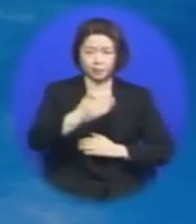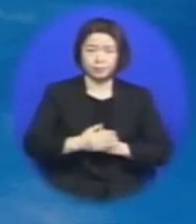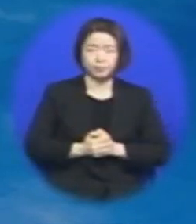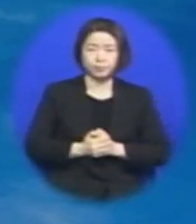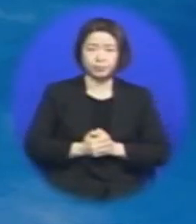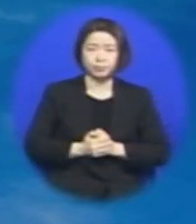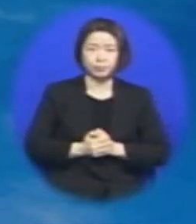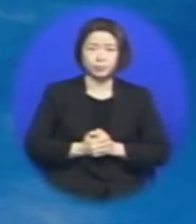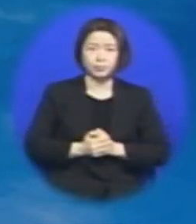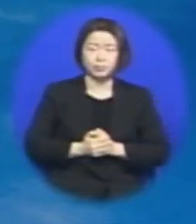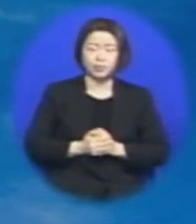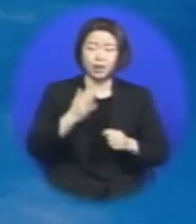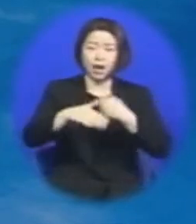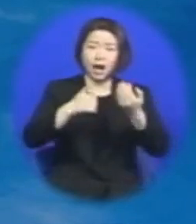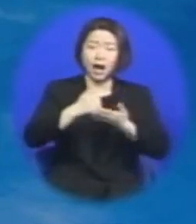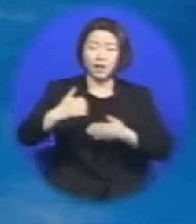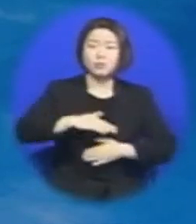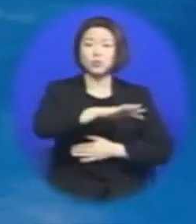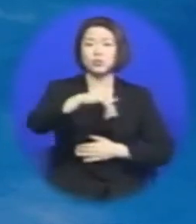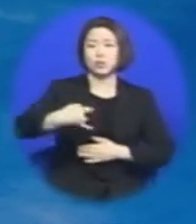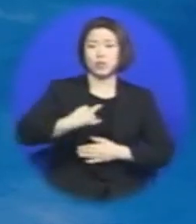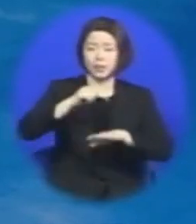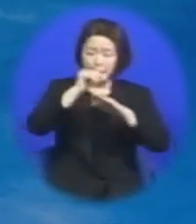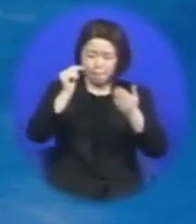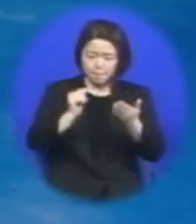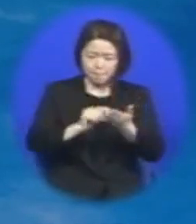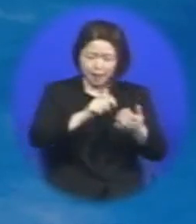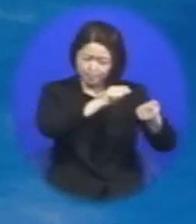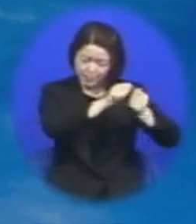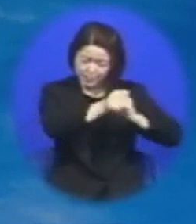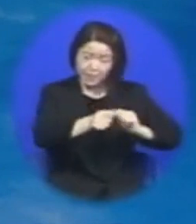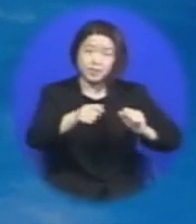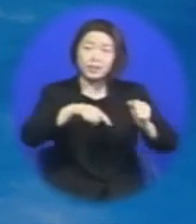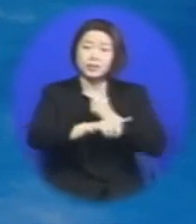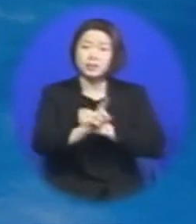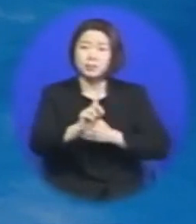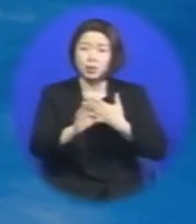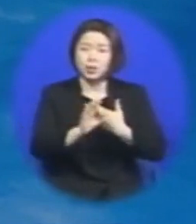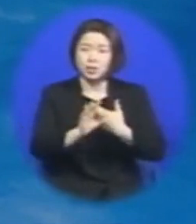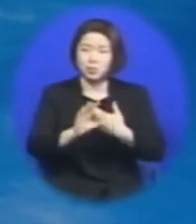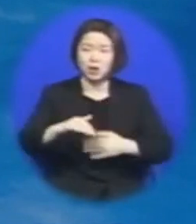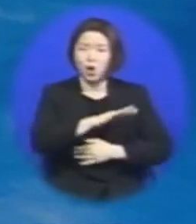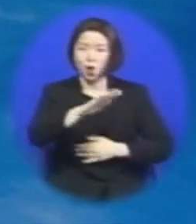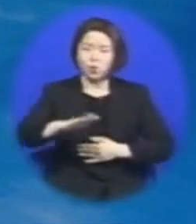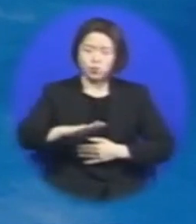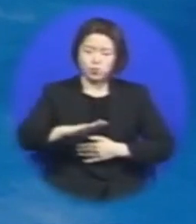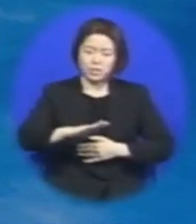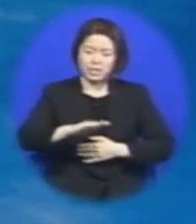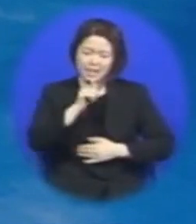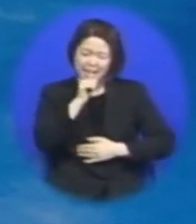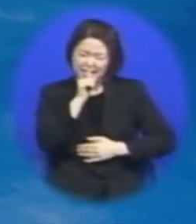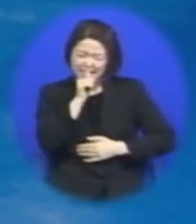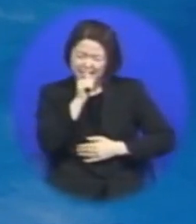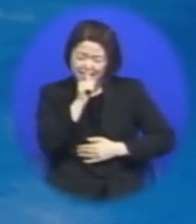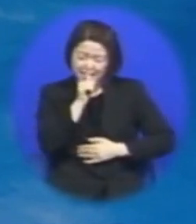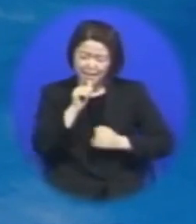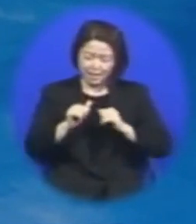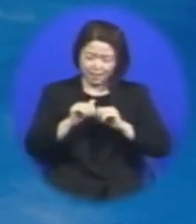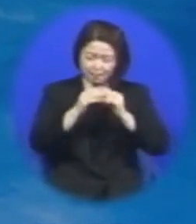거 하나님이 우리에게 마음을 찢으라 것은 우리 마음이 아주 철성 같이 굳어 있기